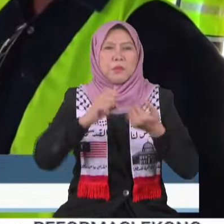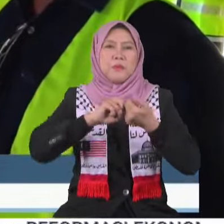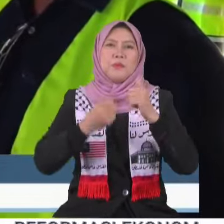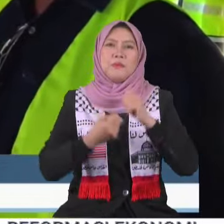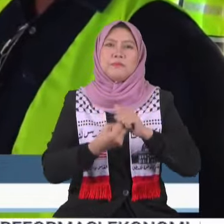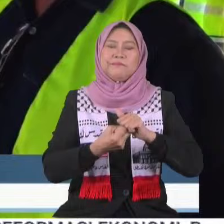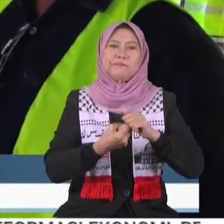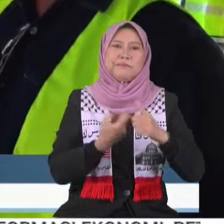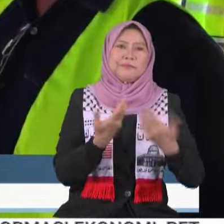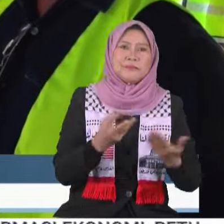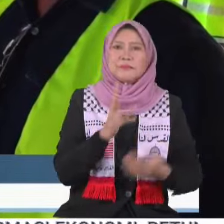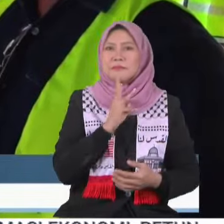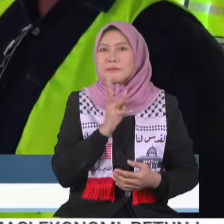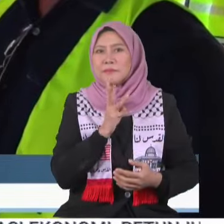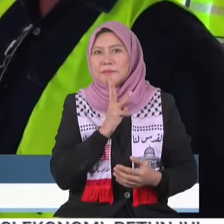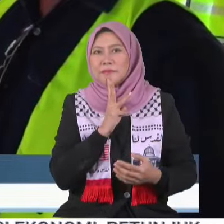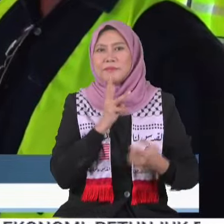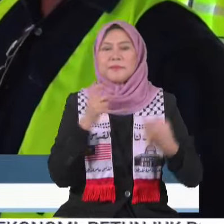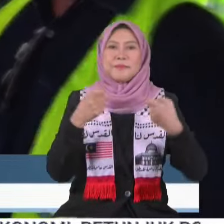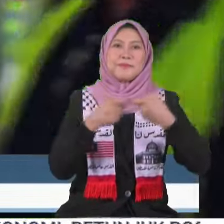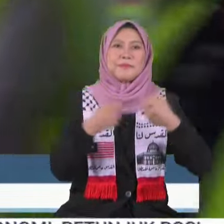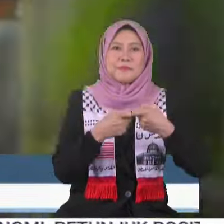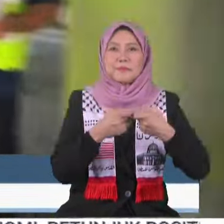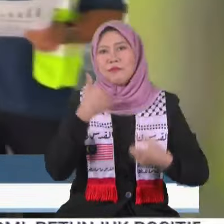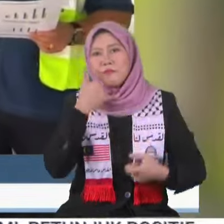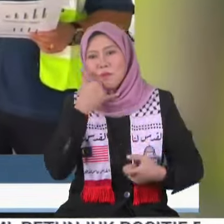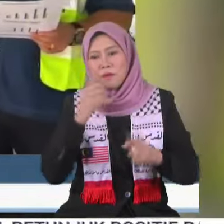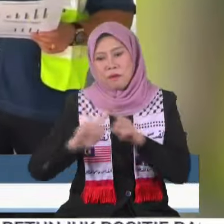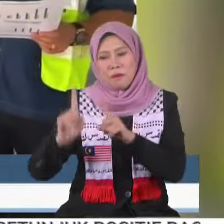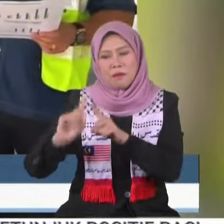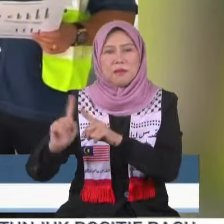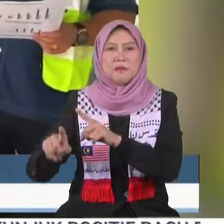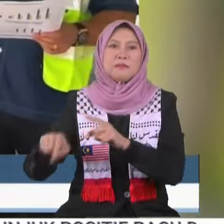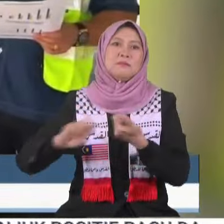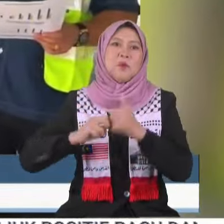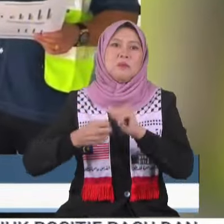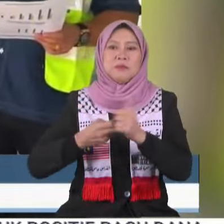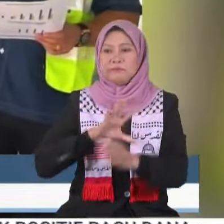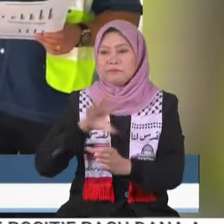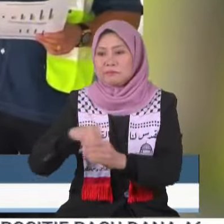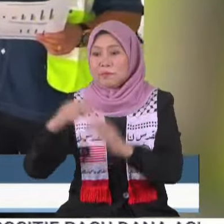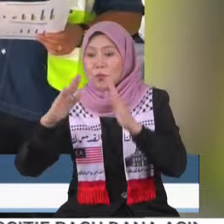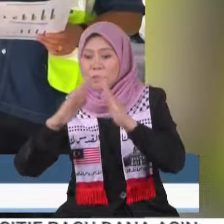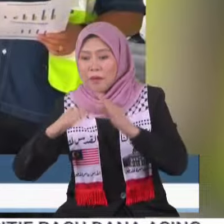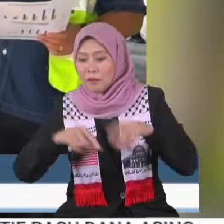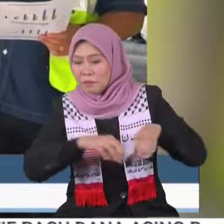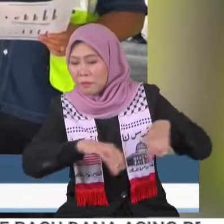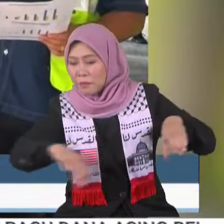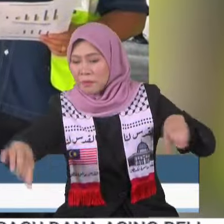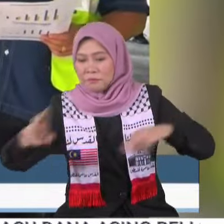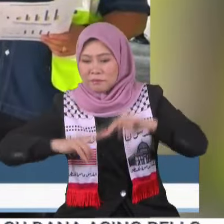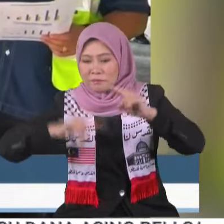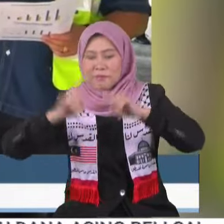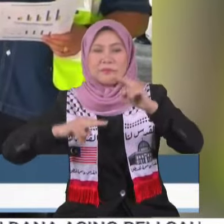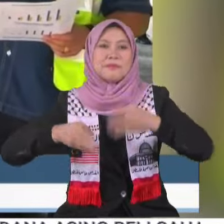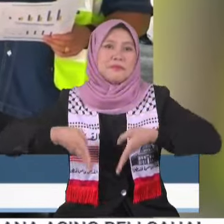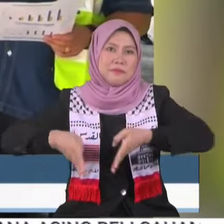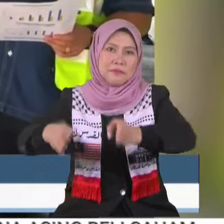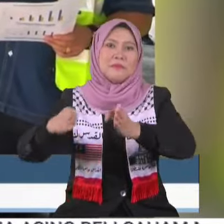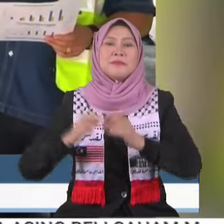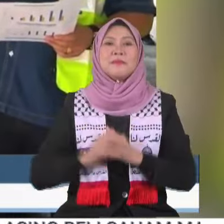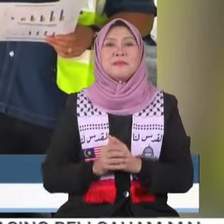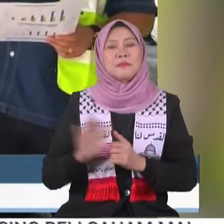utiliti iaitu bekalan air, tiang elektrik, telefon dan banyak struktur rumah penduduk yang terlibat dalam pembinaan jalan yang sedang dilakukan.